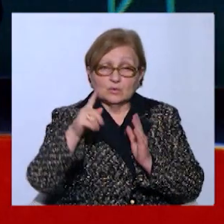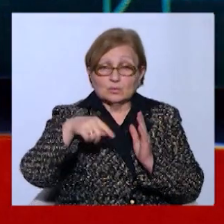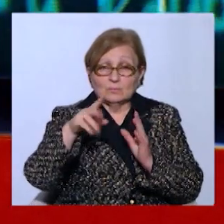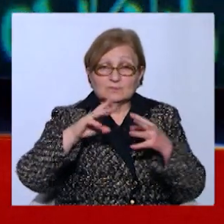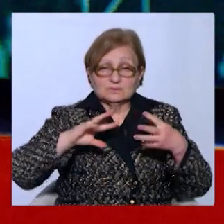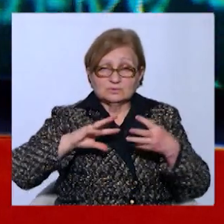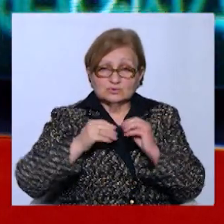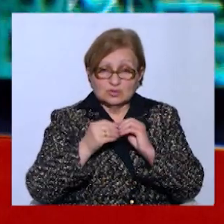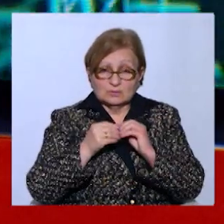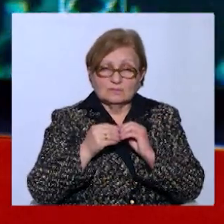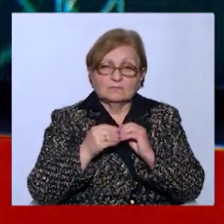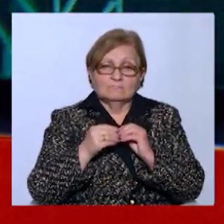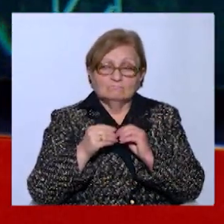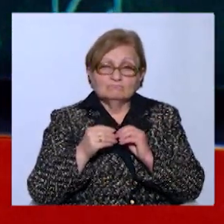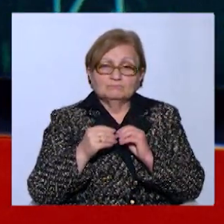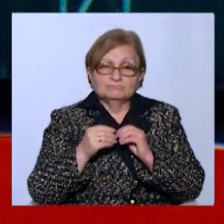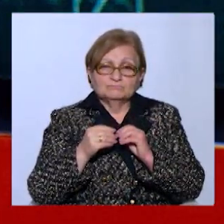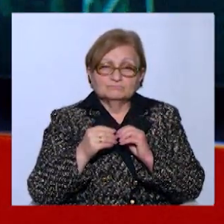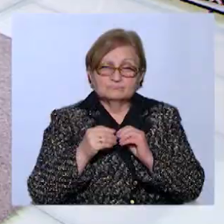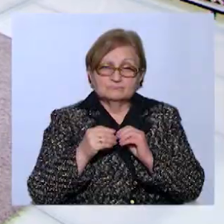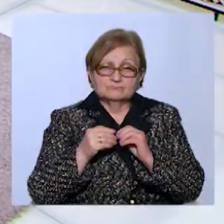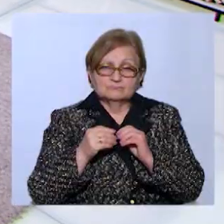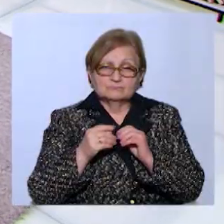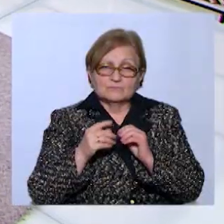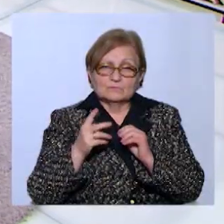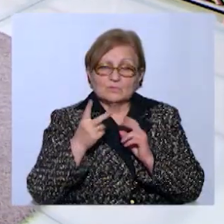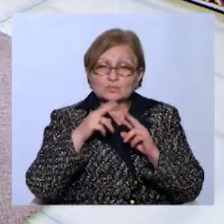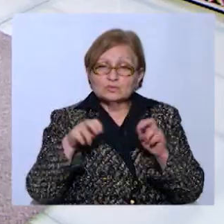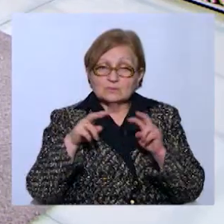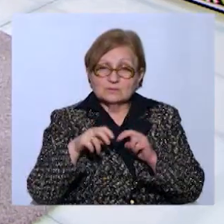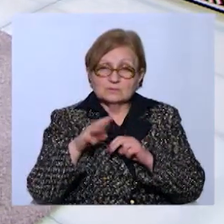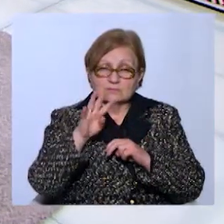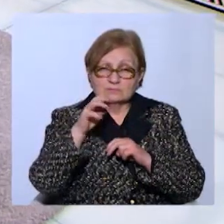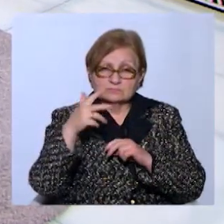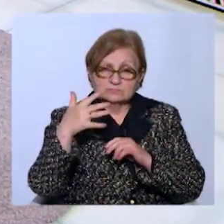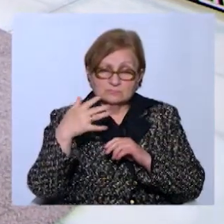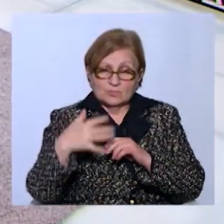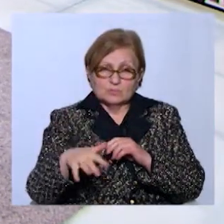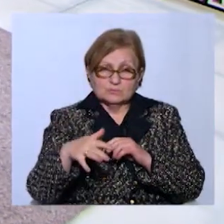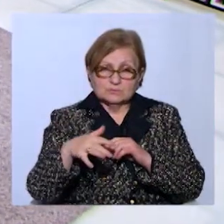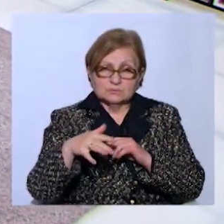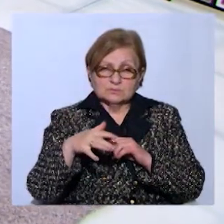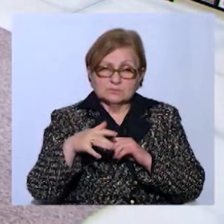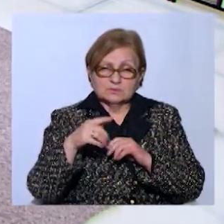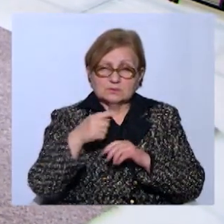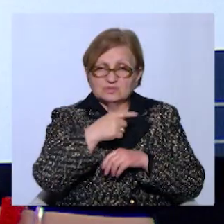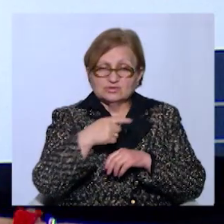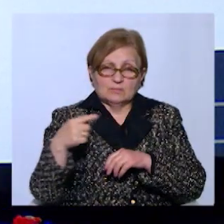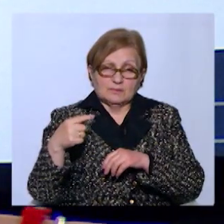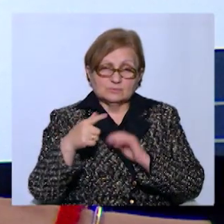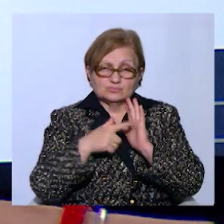ჯამი 1200-ი, ანუ ხო გავყავი ორ ნაწილად. და ნახეთ, რო შევამოწმოთ, 450 ისე